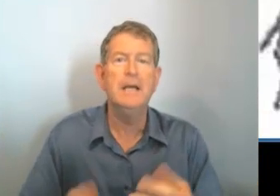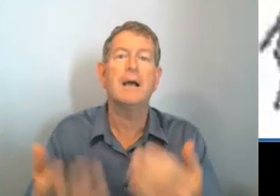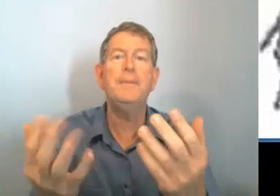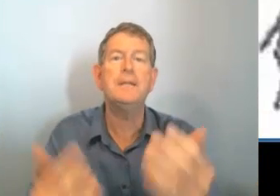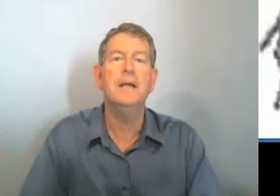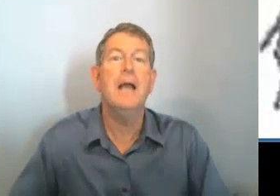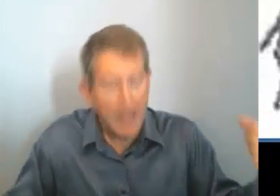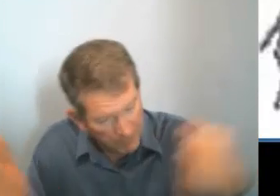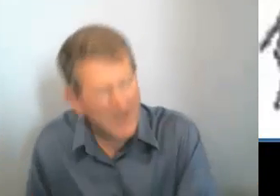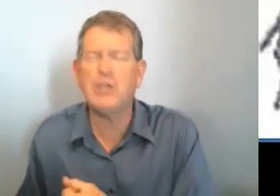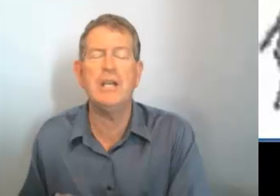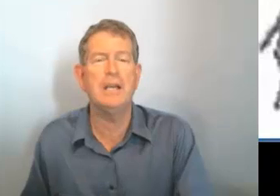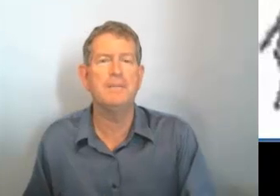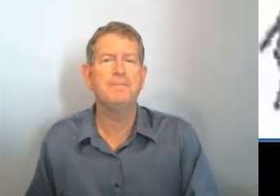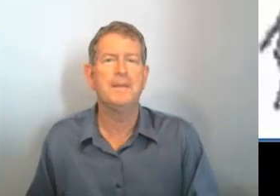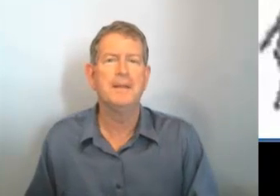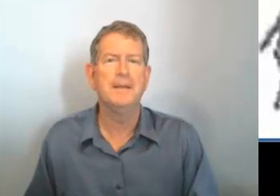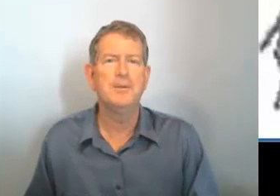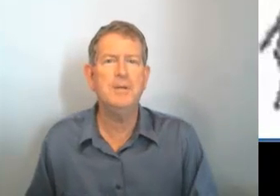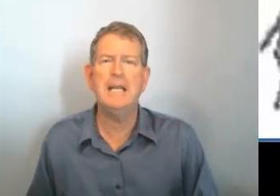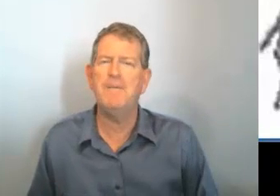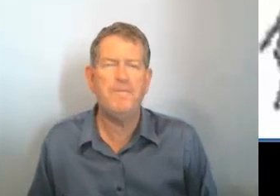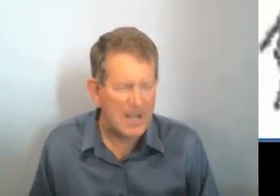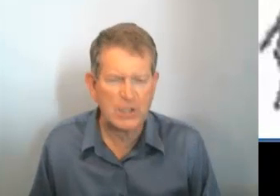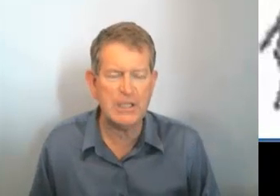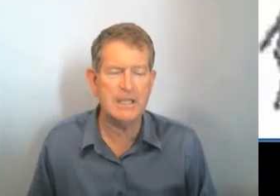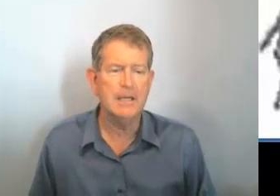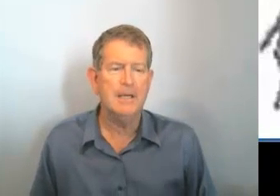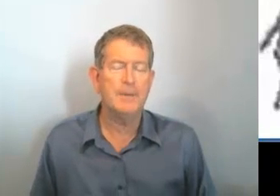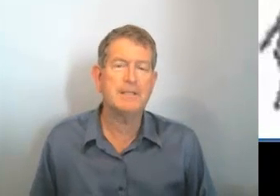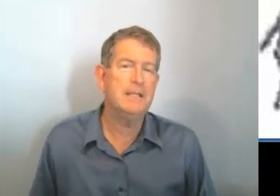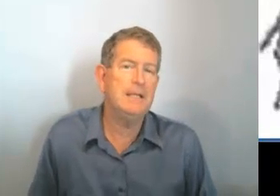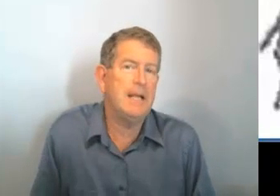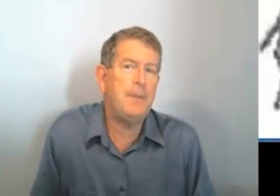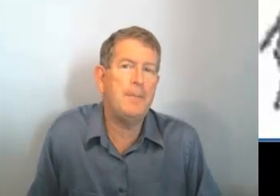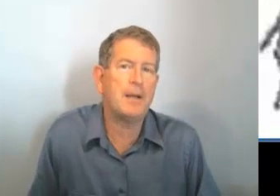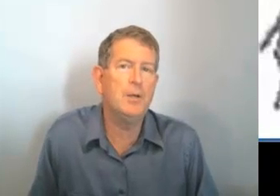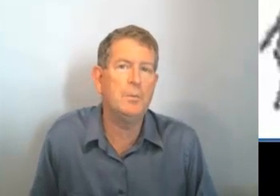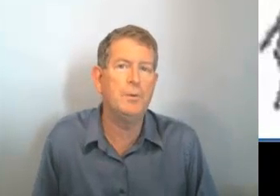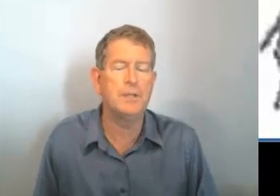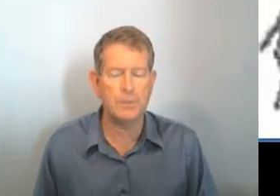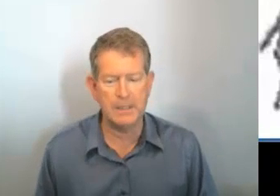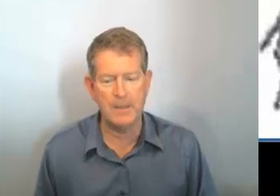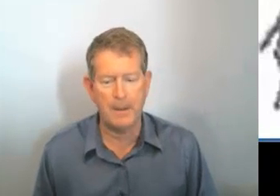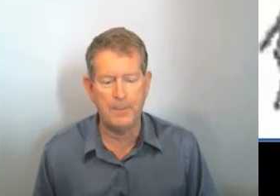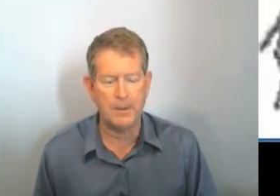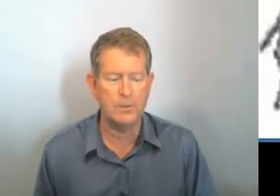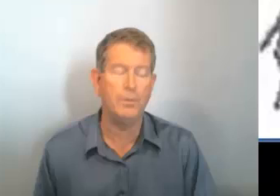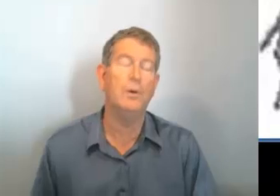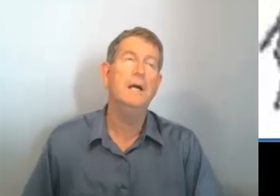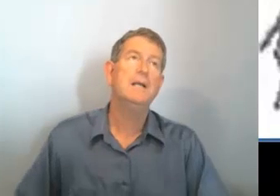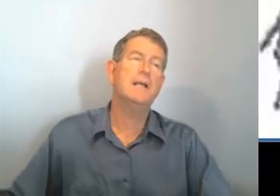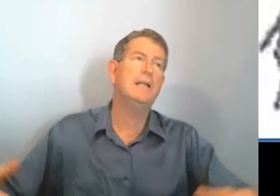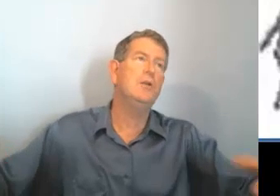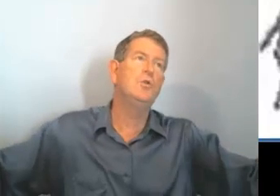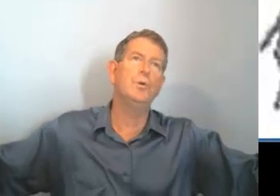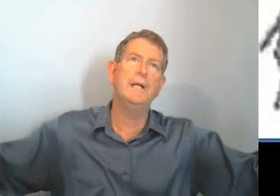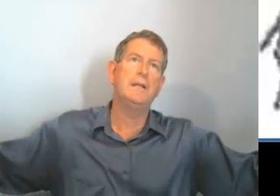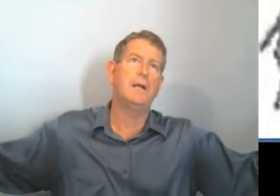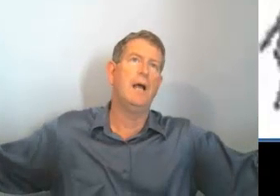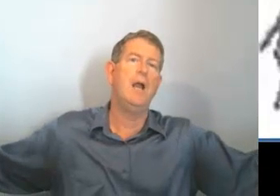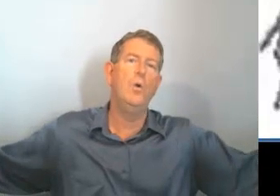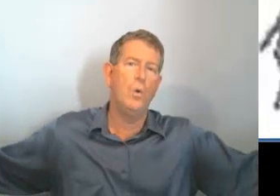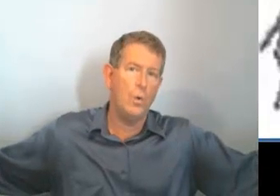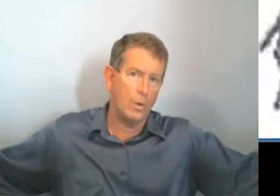classe. Répétez, fâché. Oui, il est fâché parce qu'il n'a pas marqué le but et son équipe a perdu. Bon, ça a été une